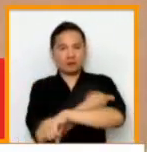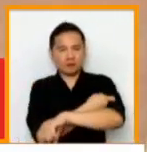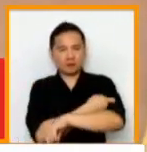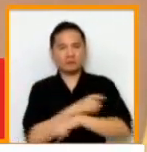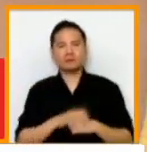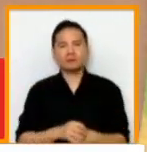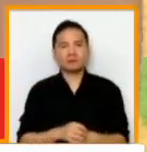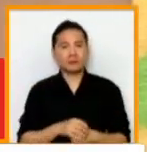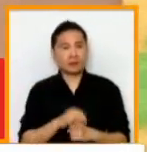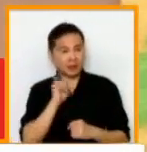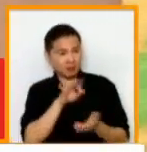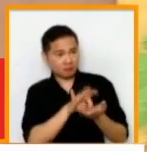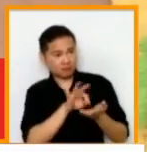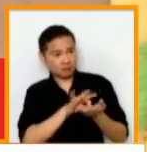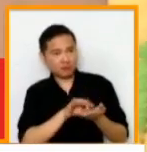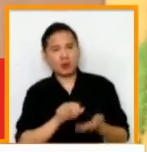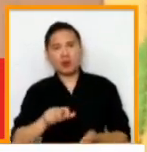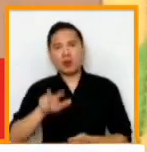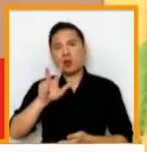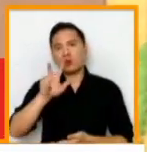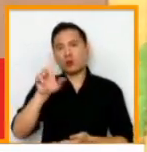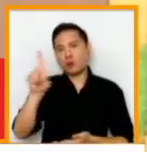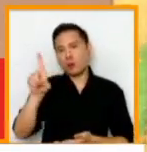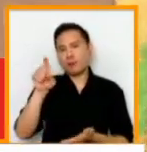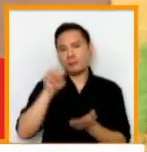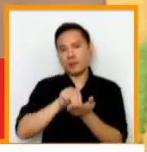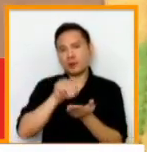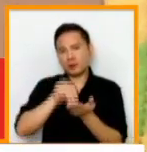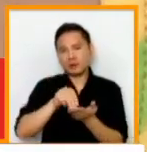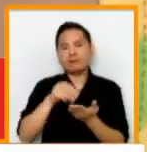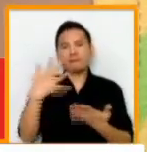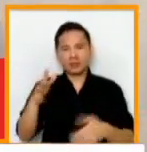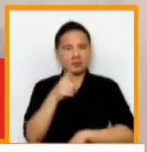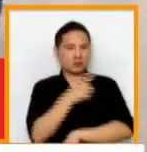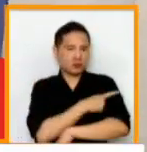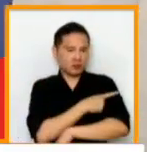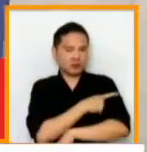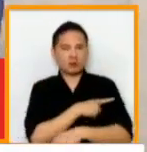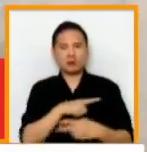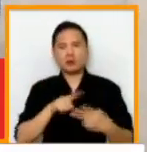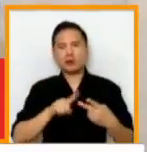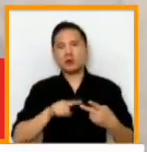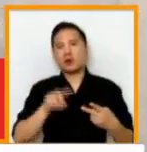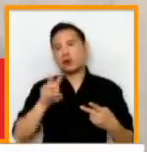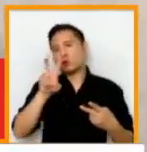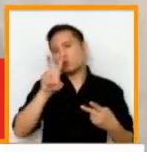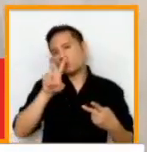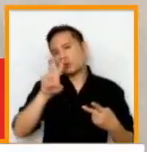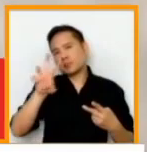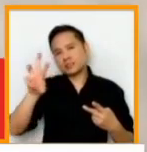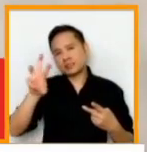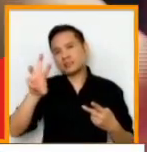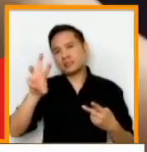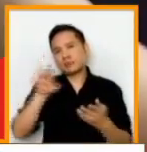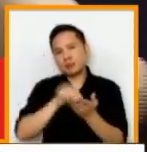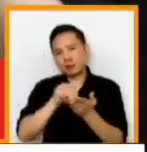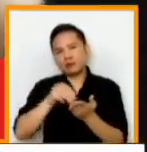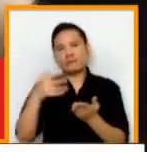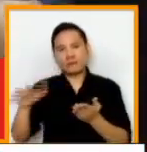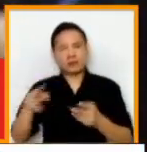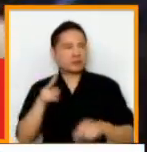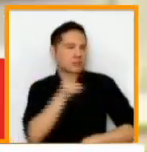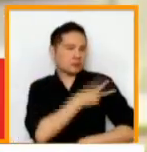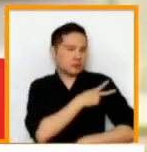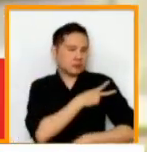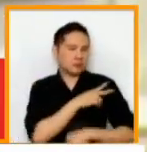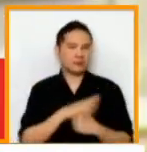ito, mahigit 31 million ang nabakunahan ng first dose, habang 26 million ang fully vaccinated na. Gayunman, malayo pa